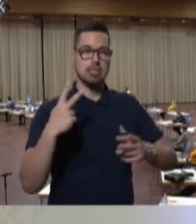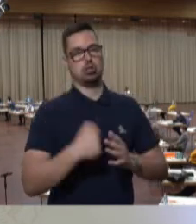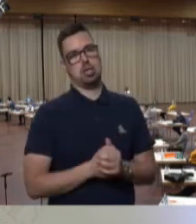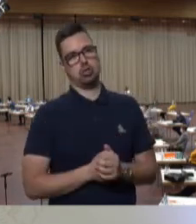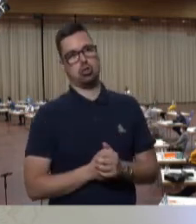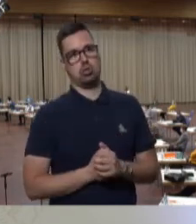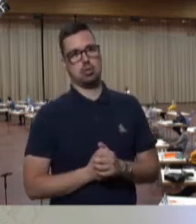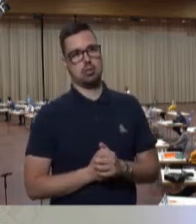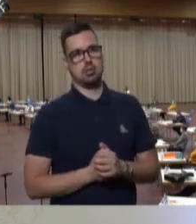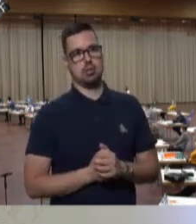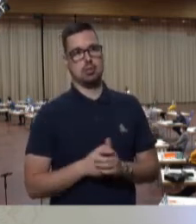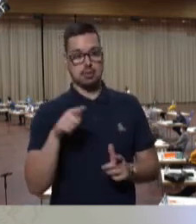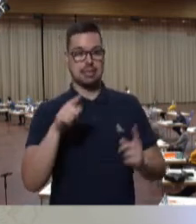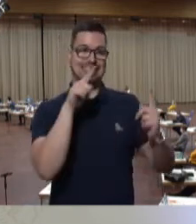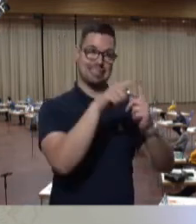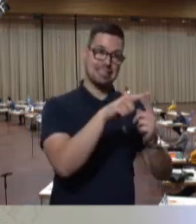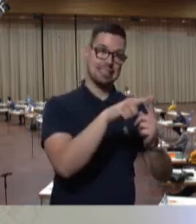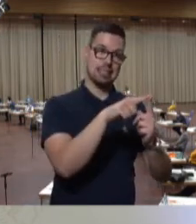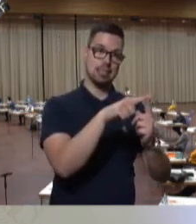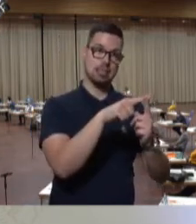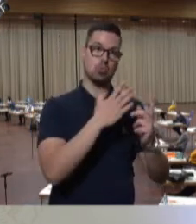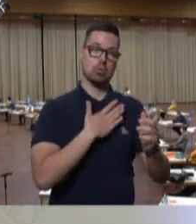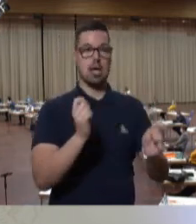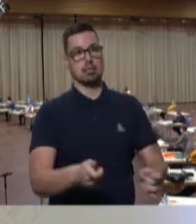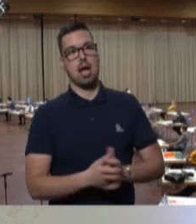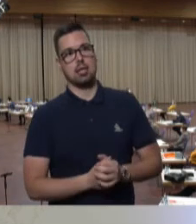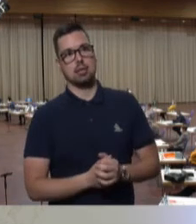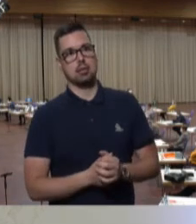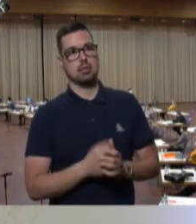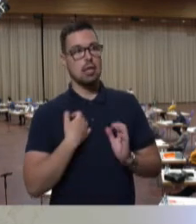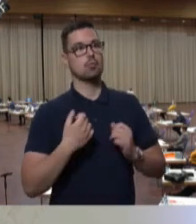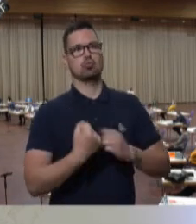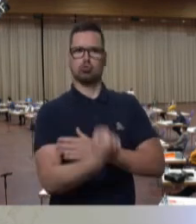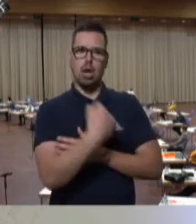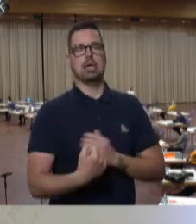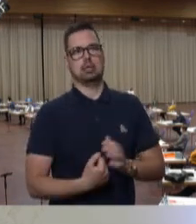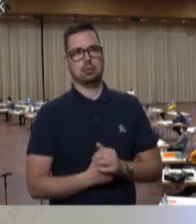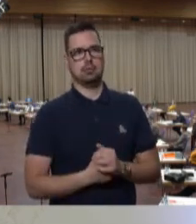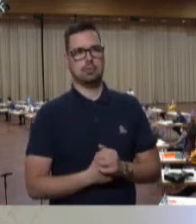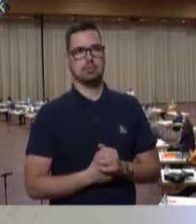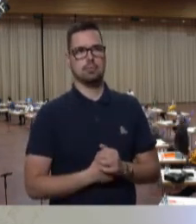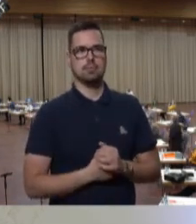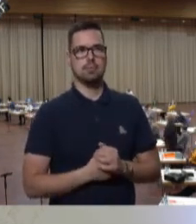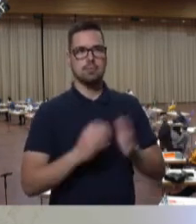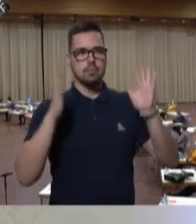Kolleginnen und Kollegen. Das ist das Ziel unseres Antrags. Dafür machen wir uns stark.